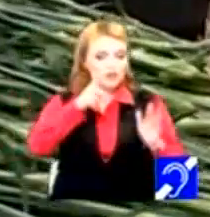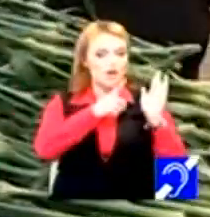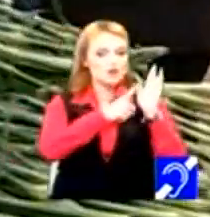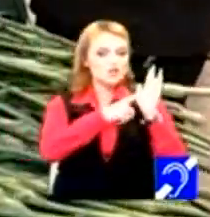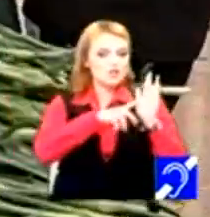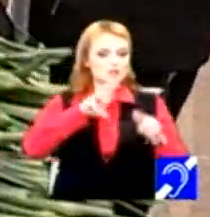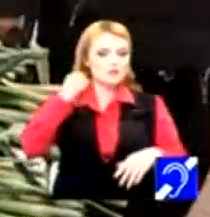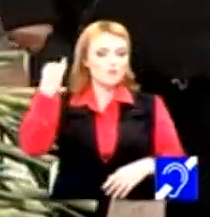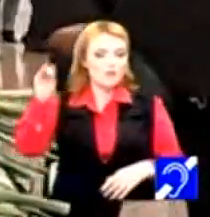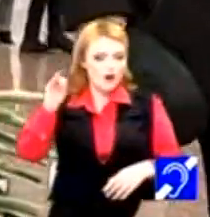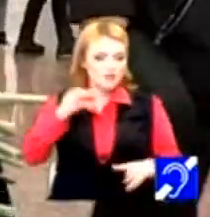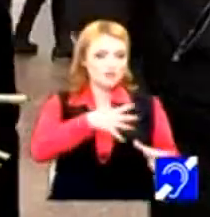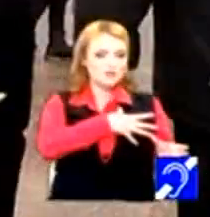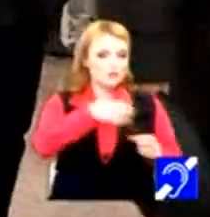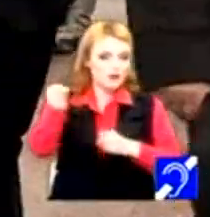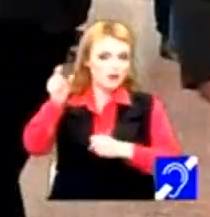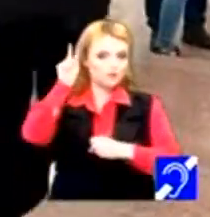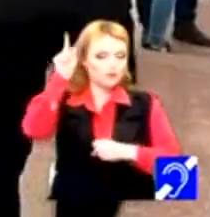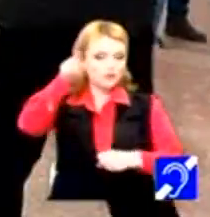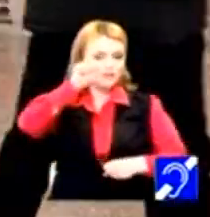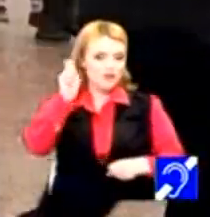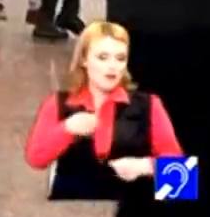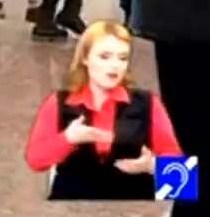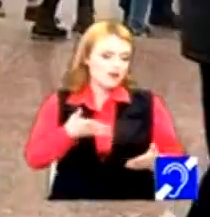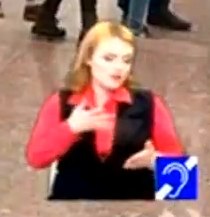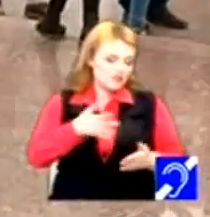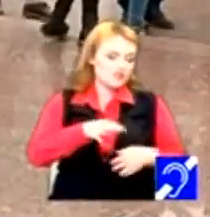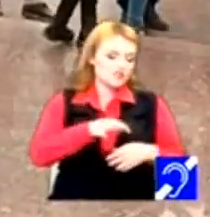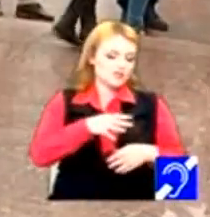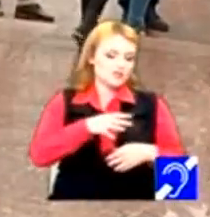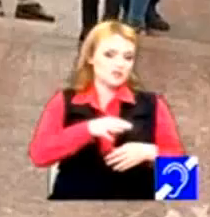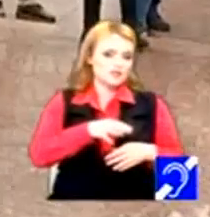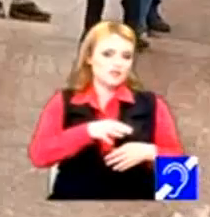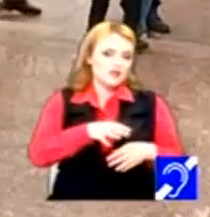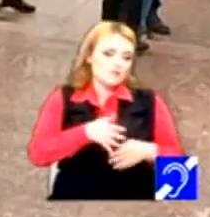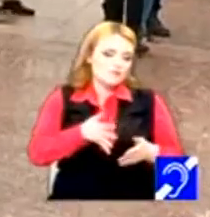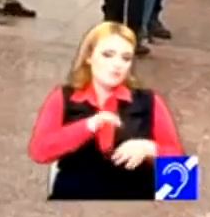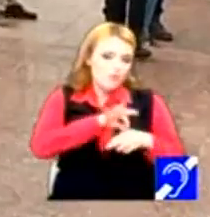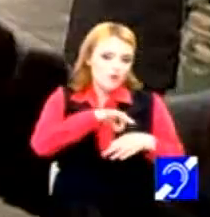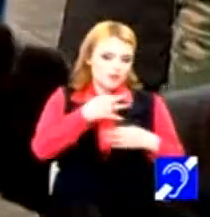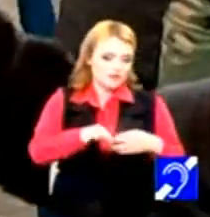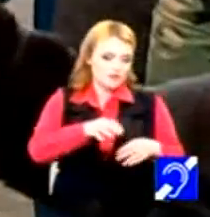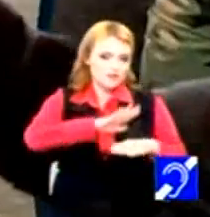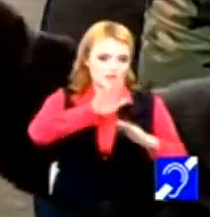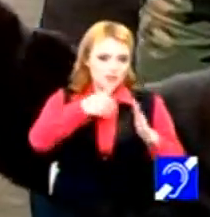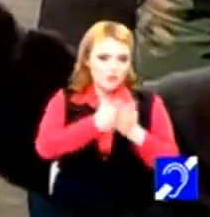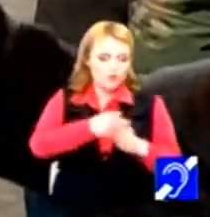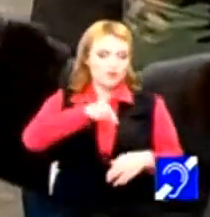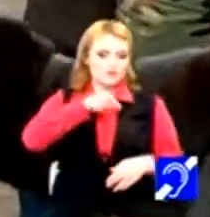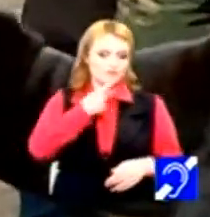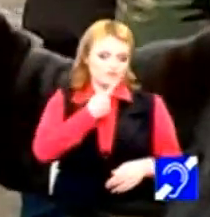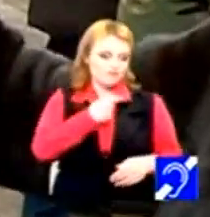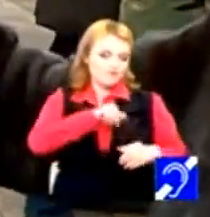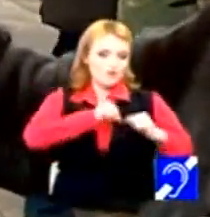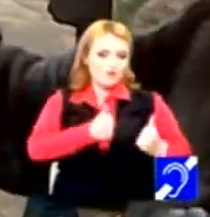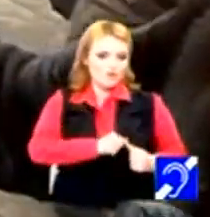pe toți au dus în Kabul, în Afganistan. Dureros. Anual vin aici, de când acest memorial cinstea